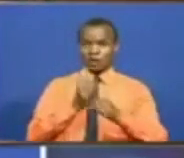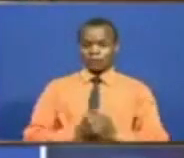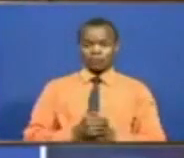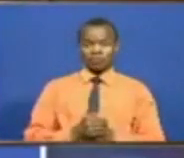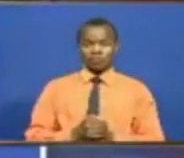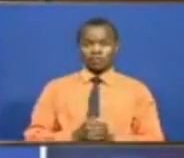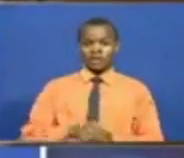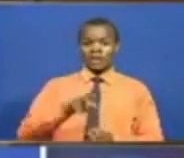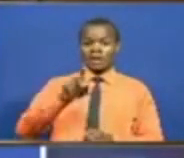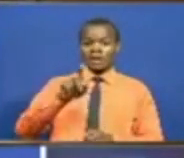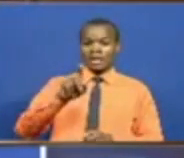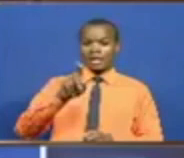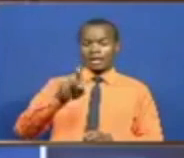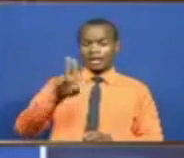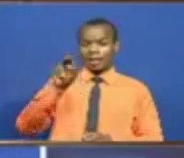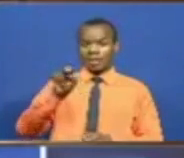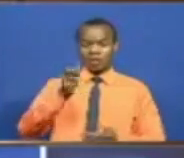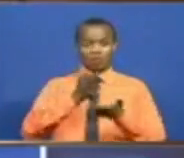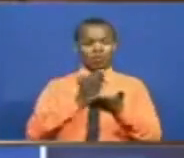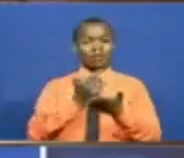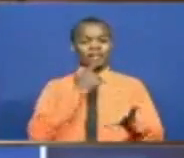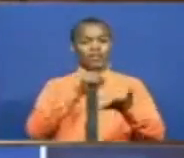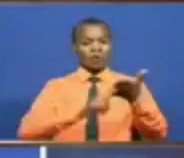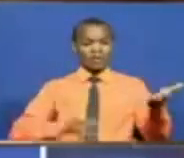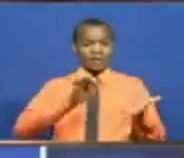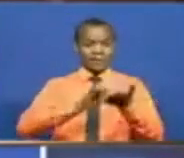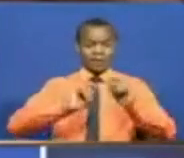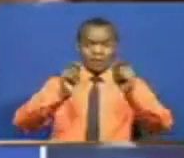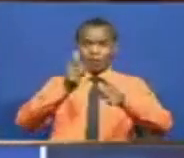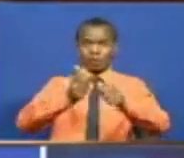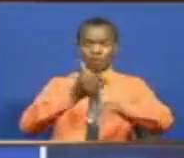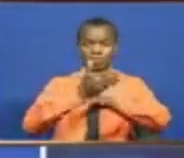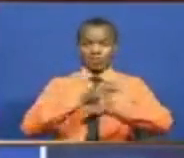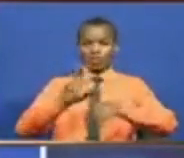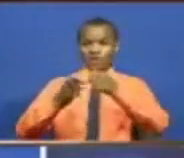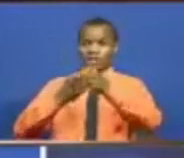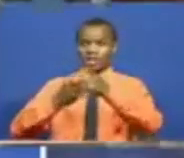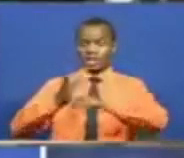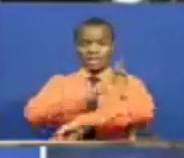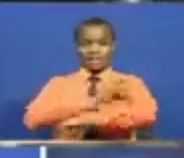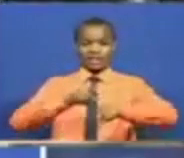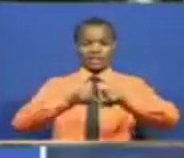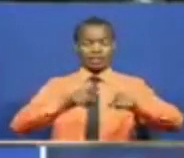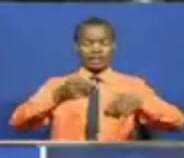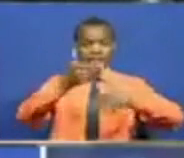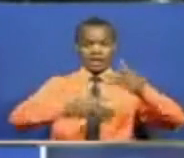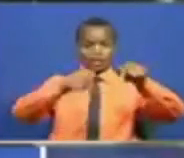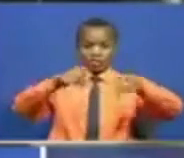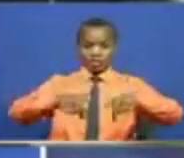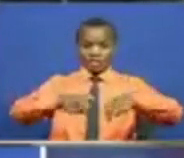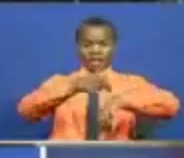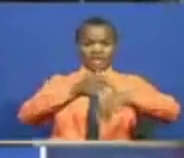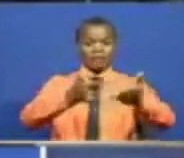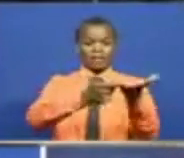wauguzi walielezea imani kwamba mgomo huo uliodumu kwa siku 29 ungefikia kikomo leo, huku mashauriano